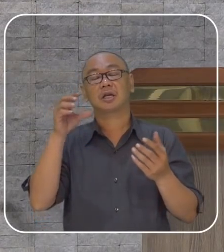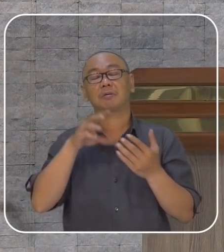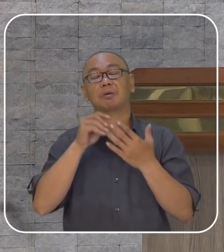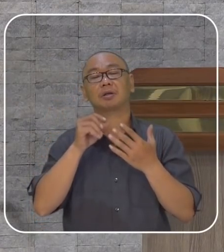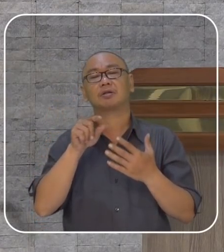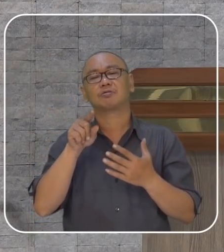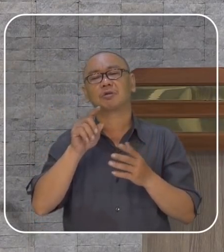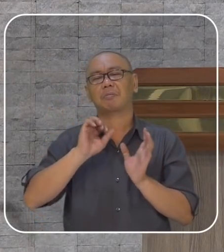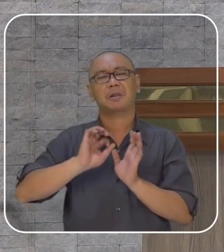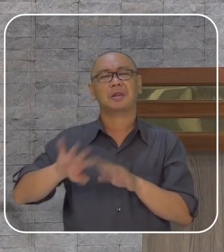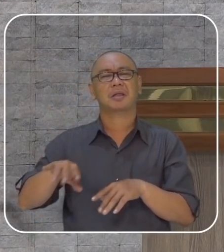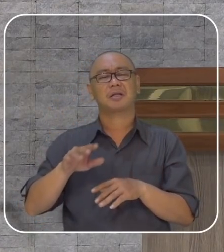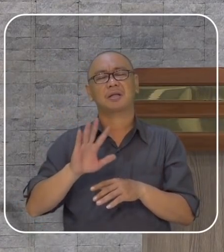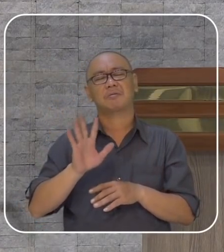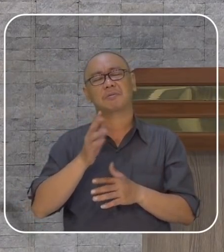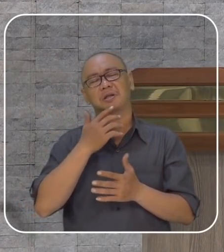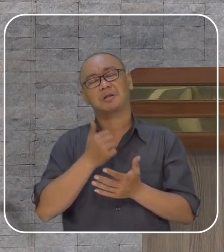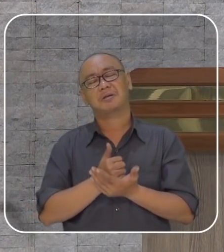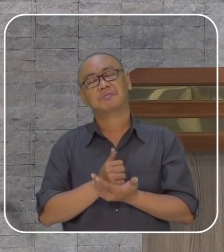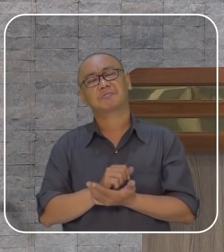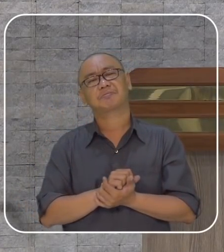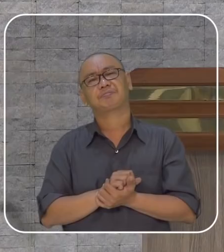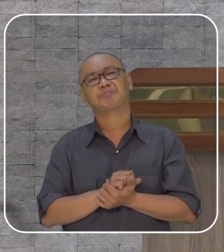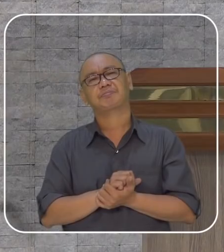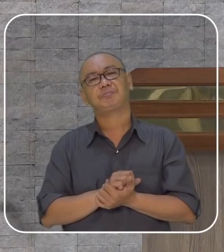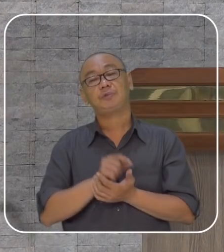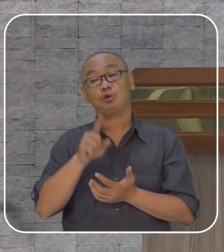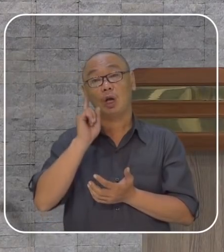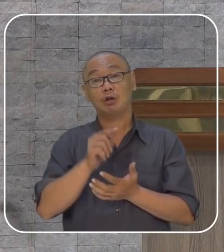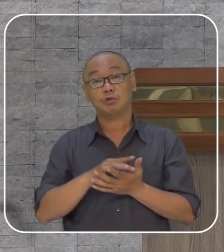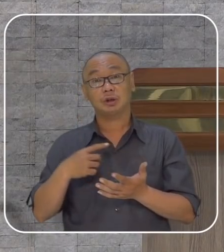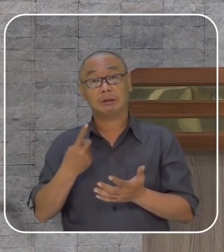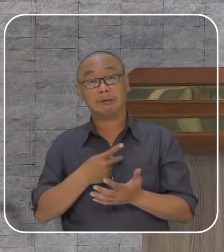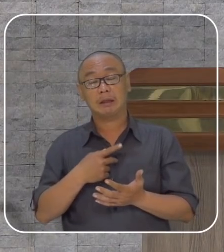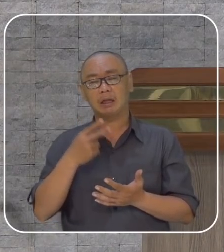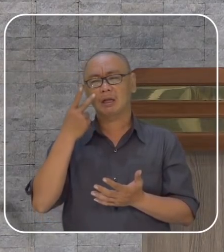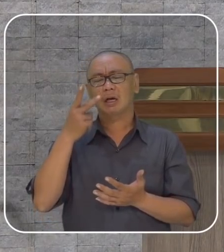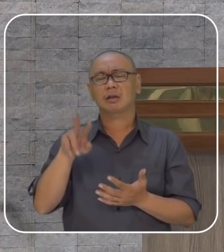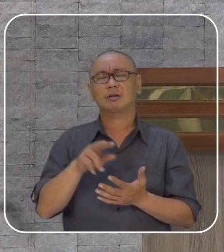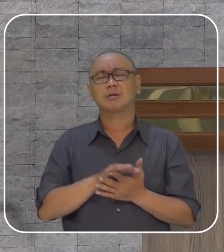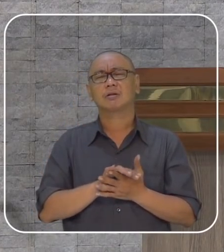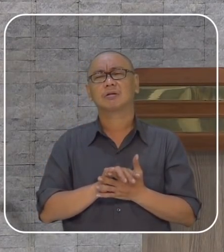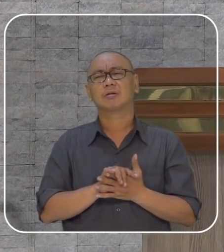Nah, saudara, inilah yang terjadi yang harus kita lihat. Karena urusan iman